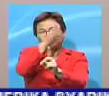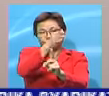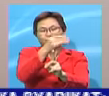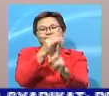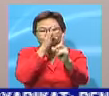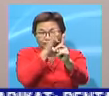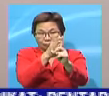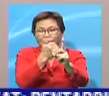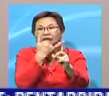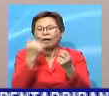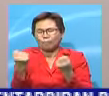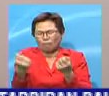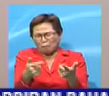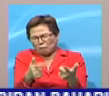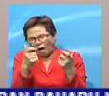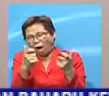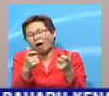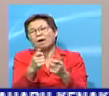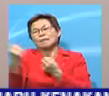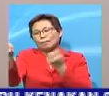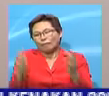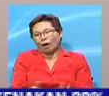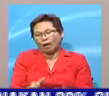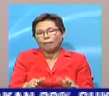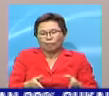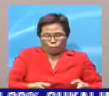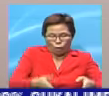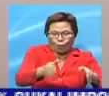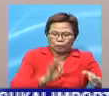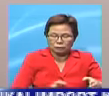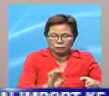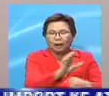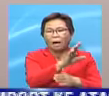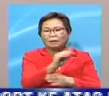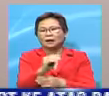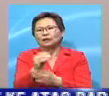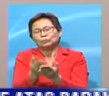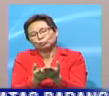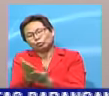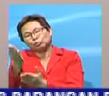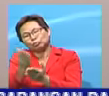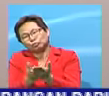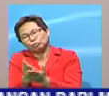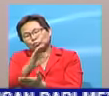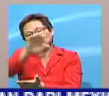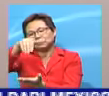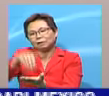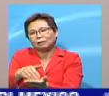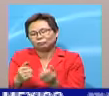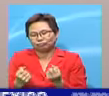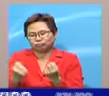kesalahan memandu melebihi H laju memandu di lorong kecemasan dan memandu secara berterusan di lorong